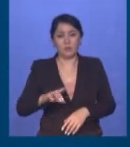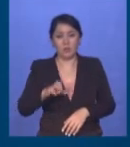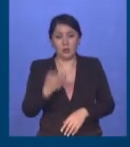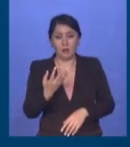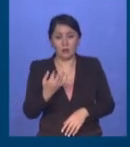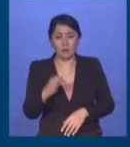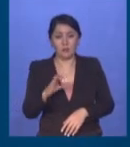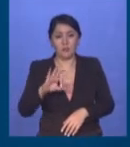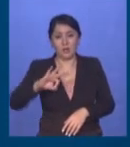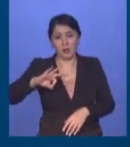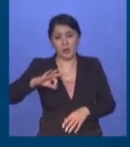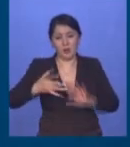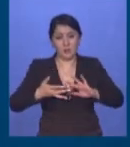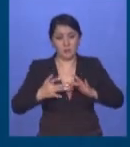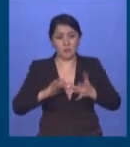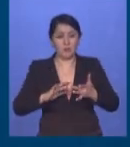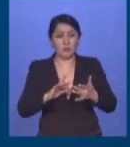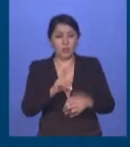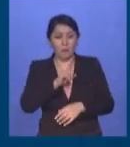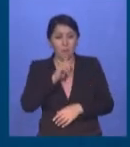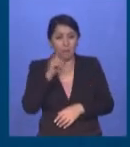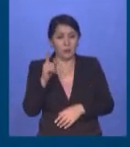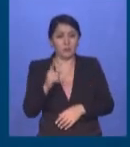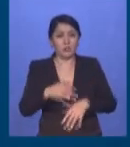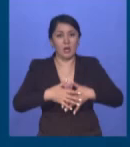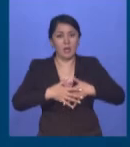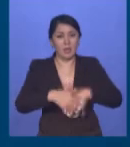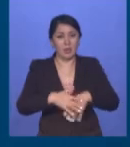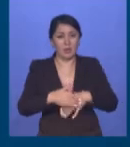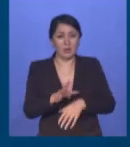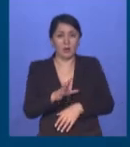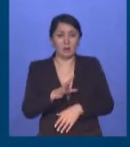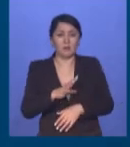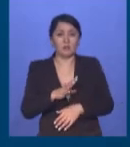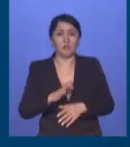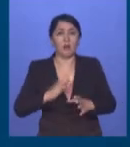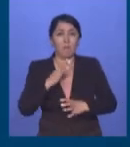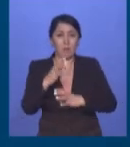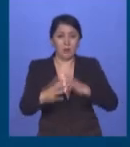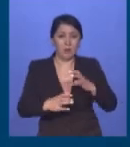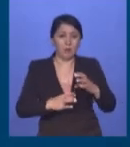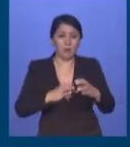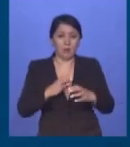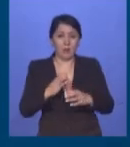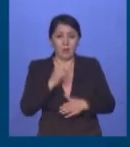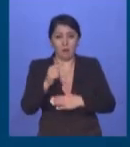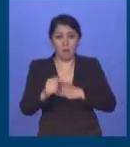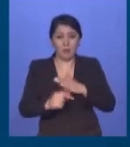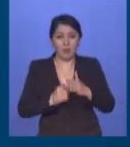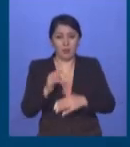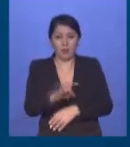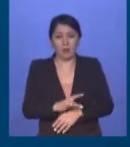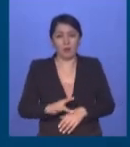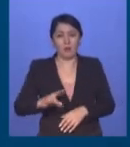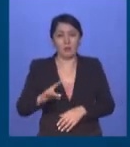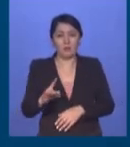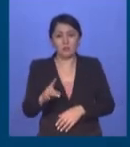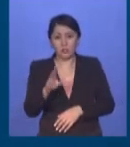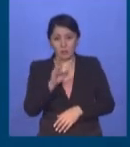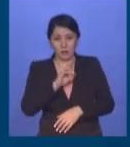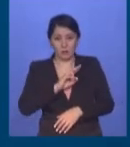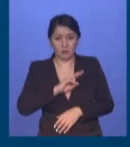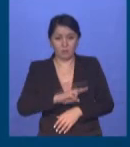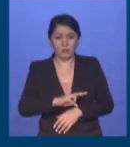Дэй әлеуметтік желілердегі жастар бейне-челленджер ұйымдастырылды. Сондай-ақ халықаралық жастар күні аясында қалада және аудандарда Еңбек